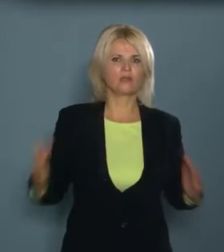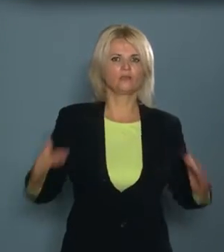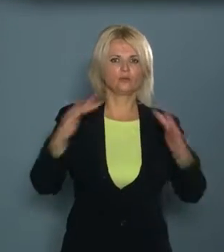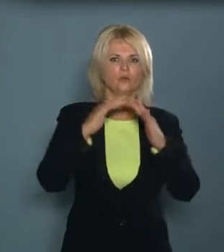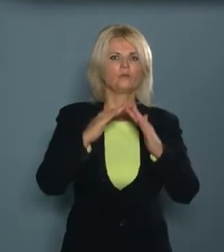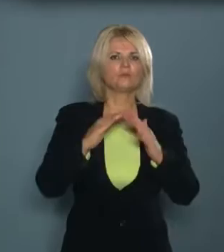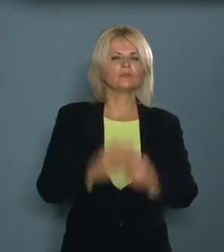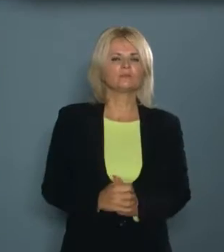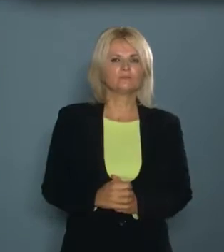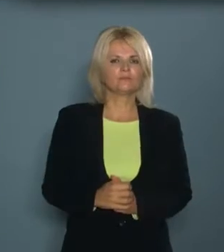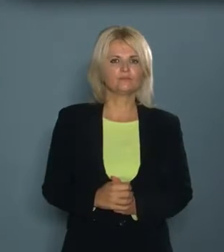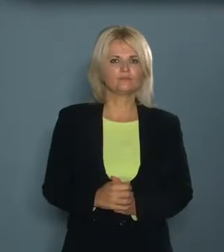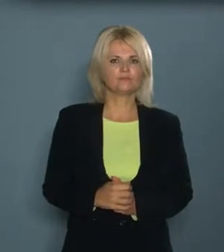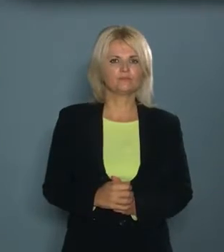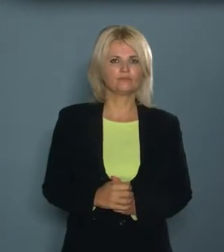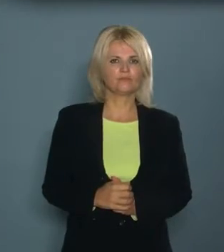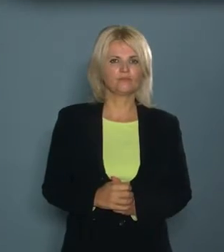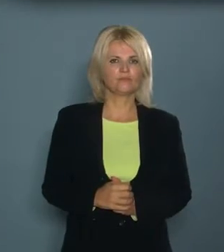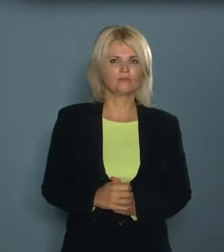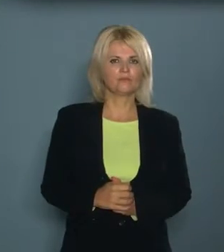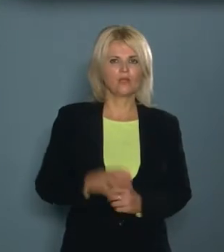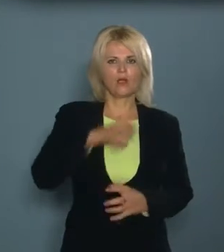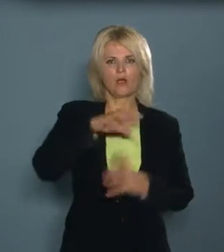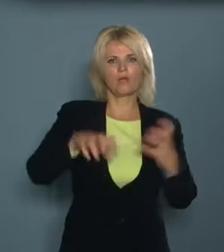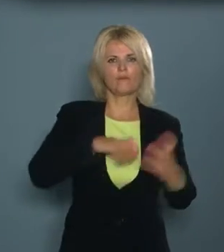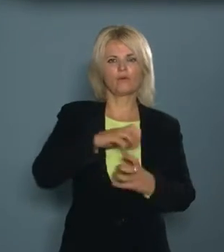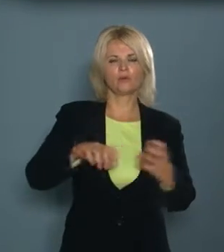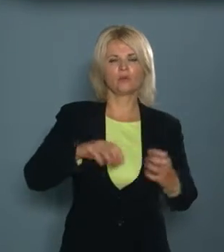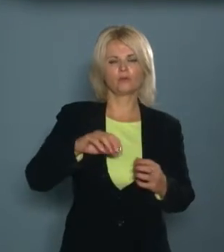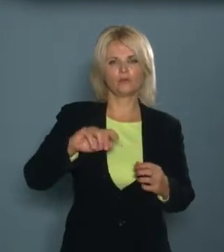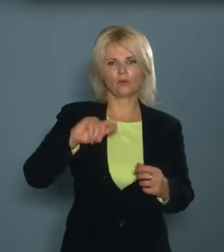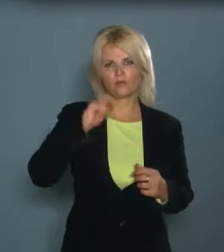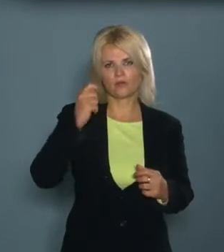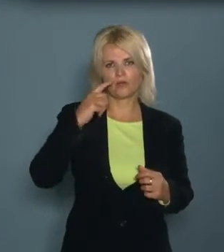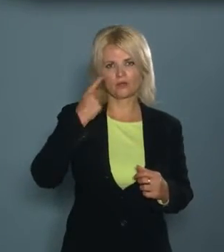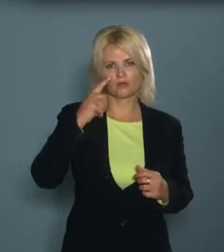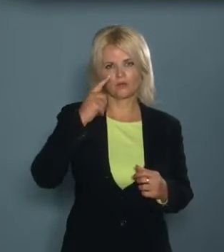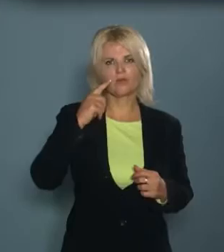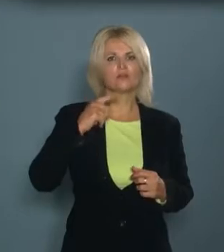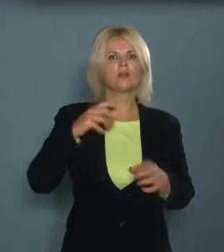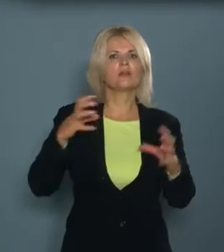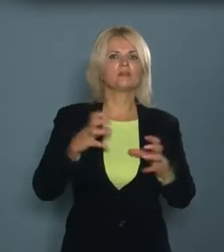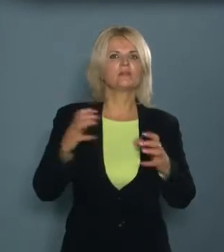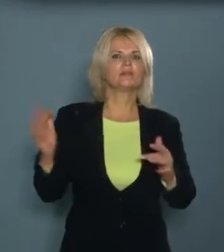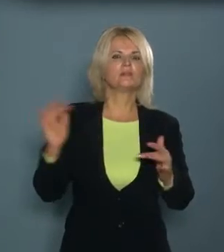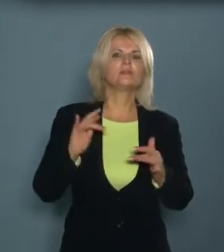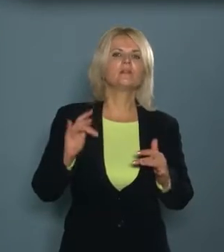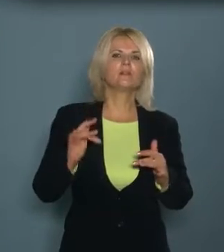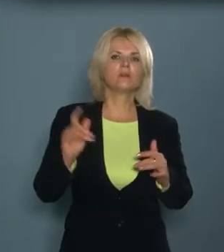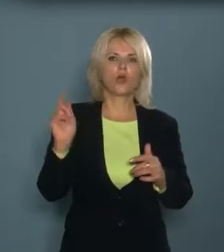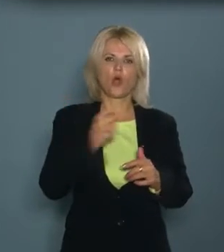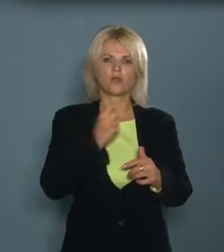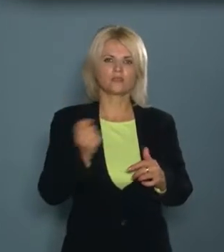forradalom egyetlen, a magyar és szovjet reguláris alakulatai között kirobbant, számunkra győztes összecsapásának helyszíne